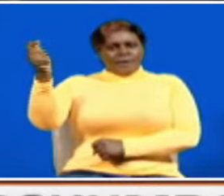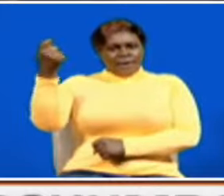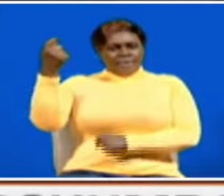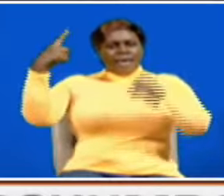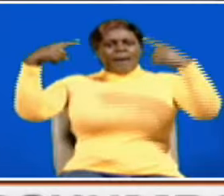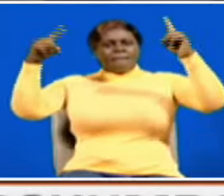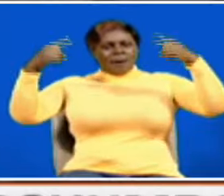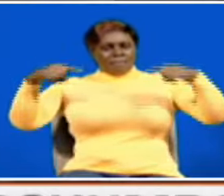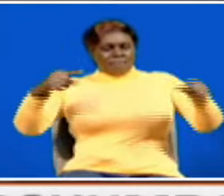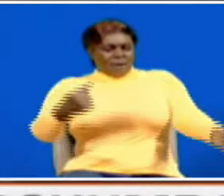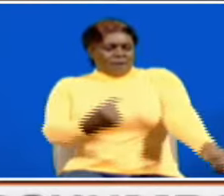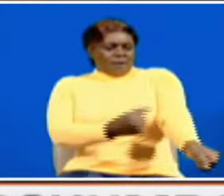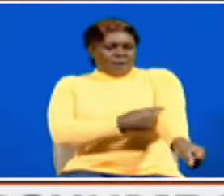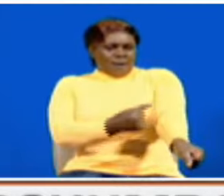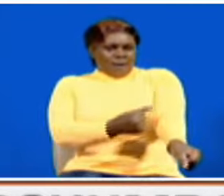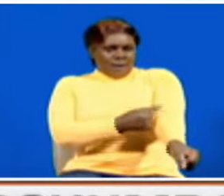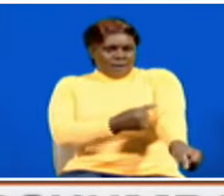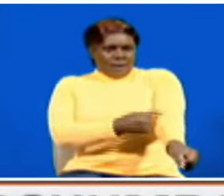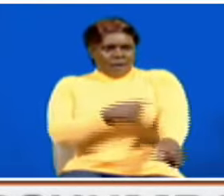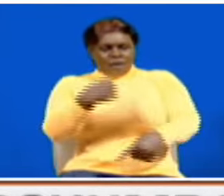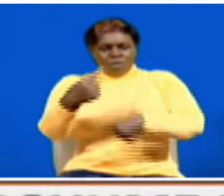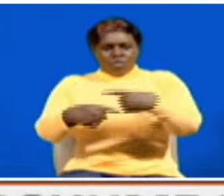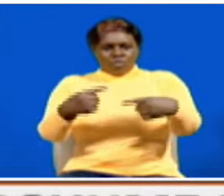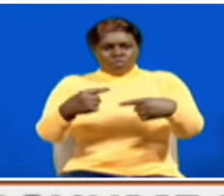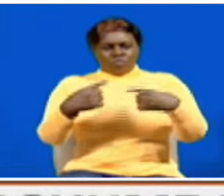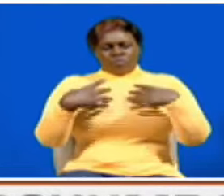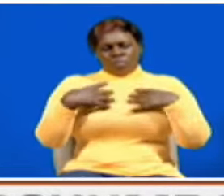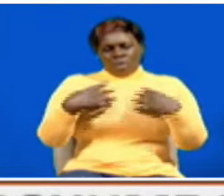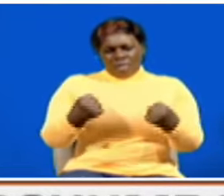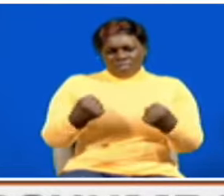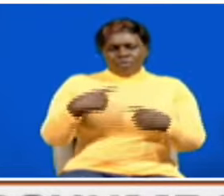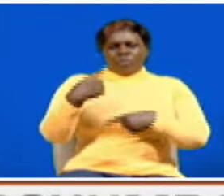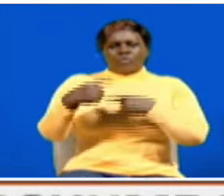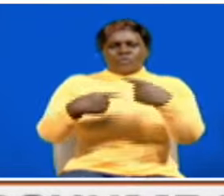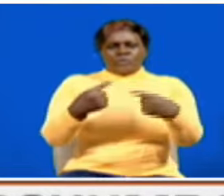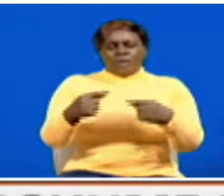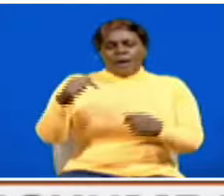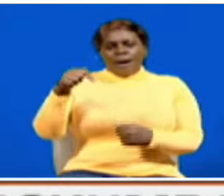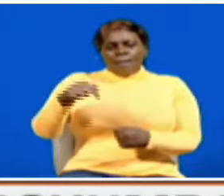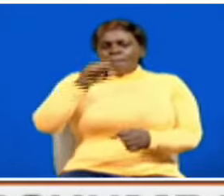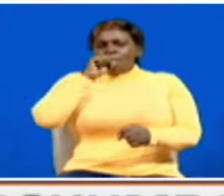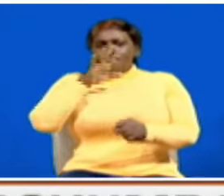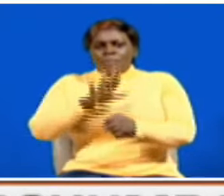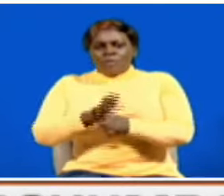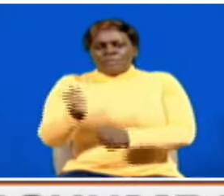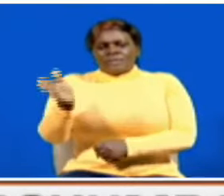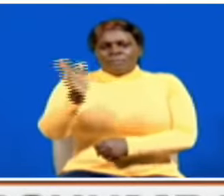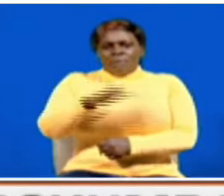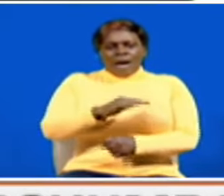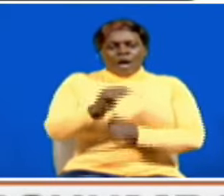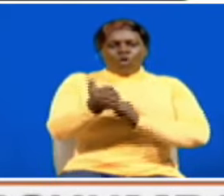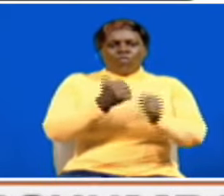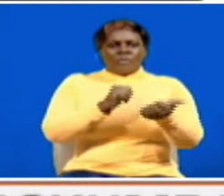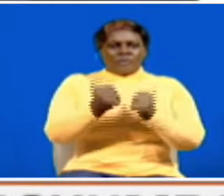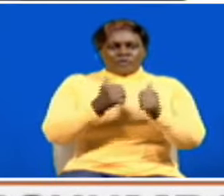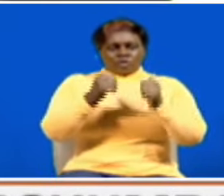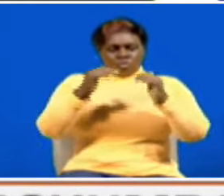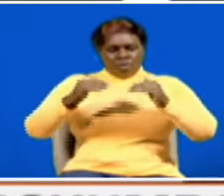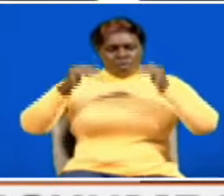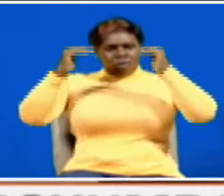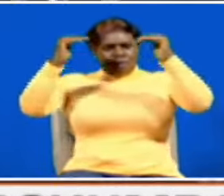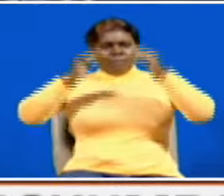itang'aa nchini Ghana, huku akiendelea kupata nafuu ya jeraha, hapa akiahidi kurejea kwa matao ya juu